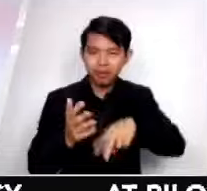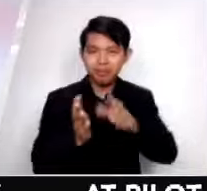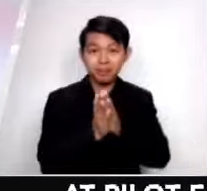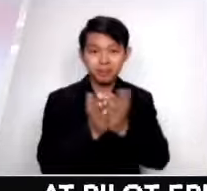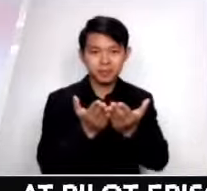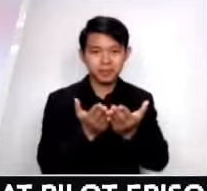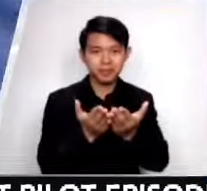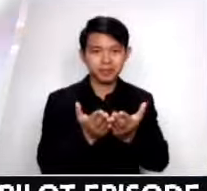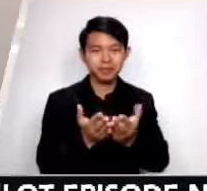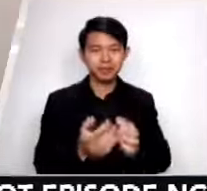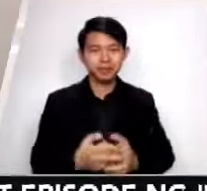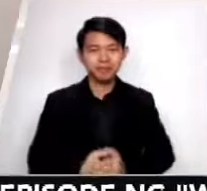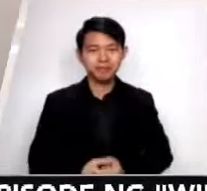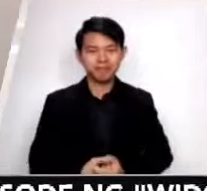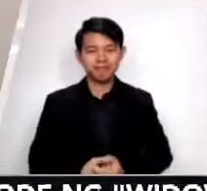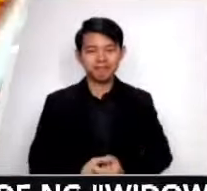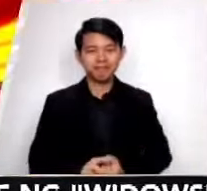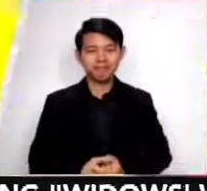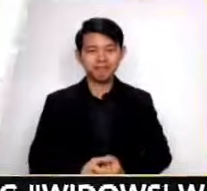Oscar Oida.